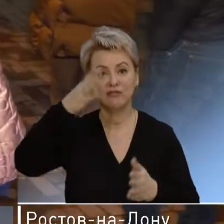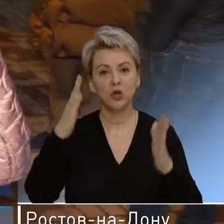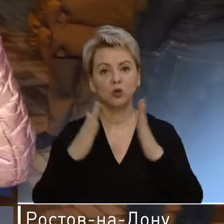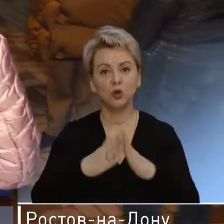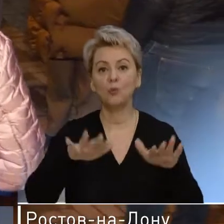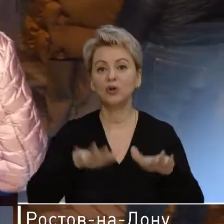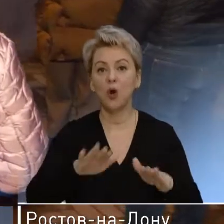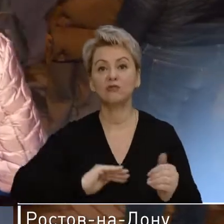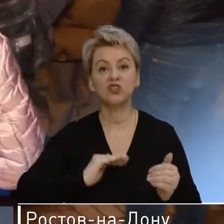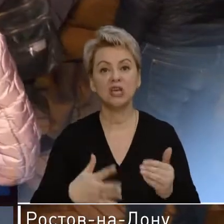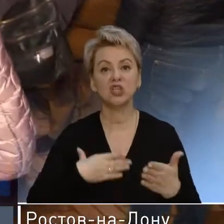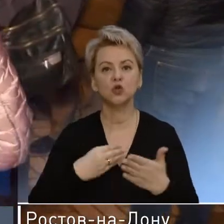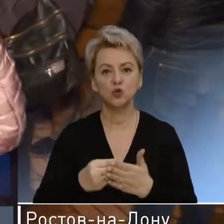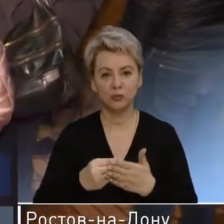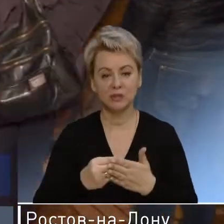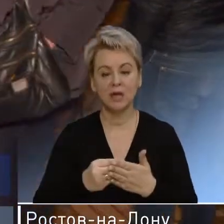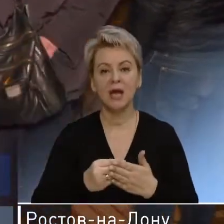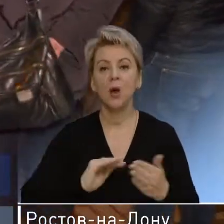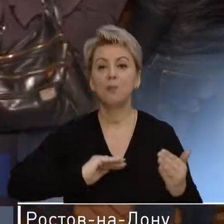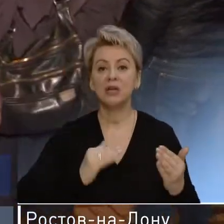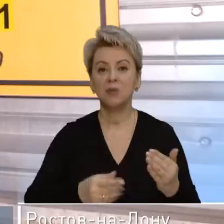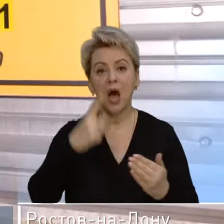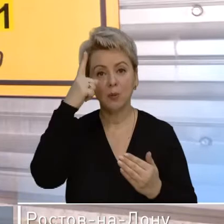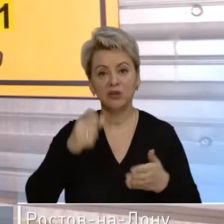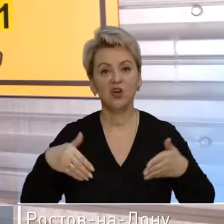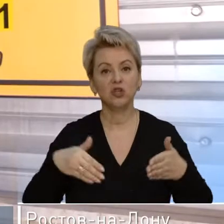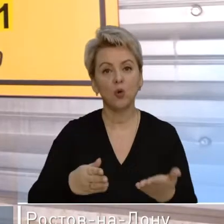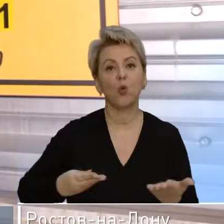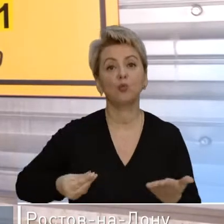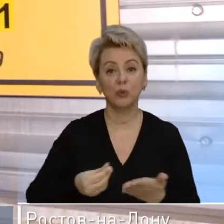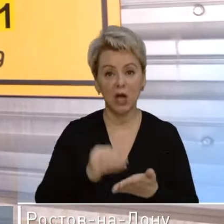дому находится в частной собственности. Предприниматель